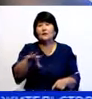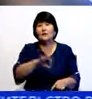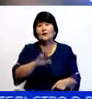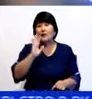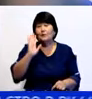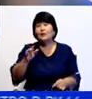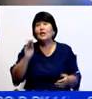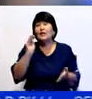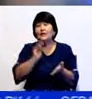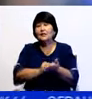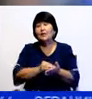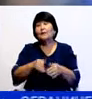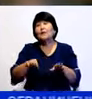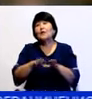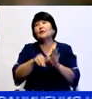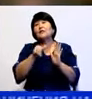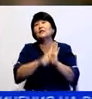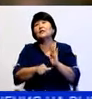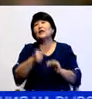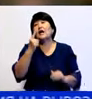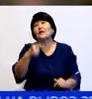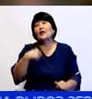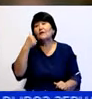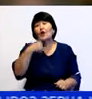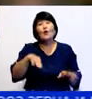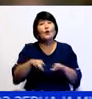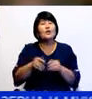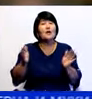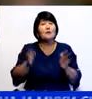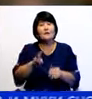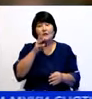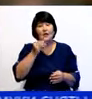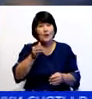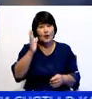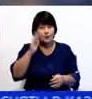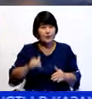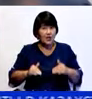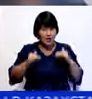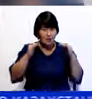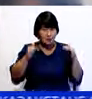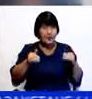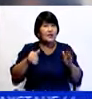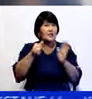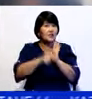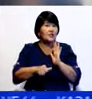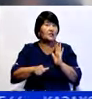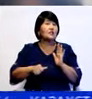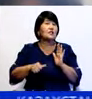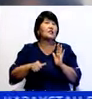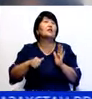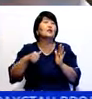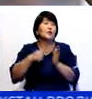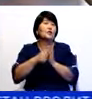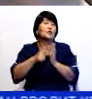будет зафиксирован на уровне 61 года. Уровень минимальной заработной платы будет повышен с 60 до 70 тысяч